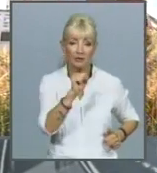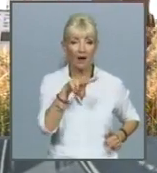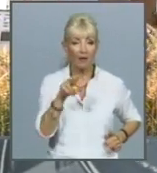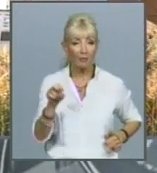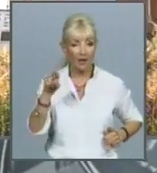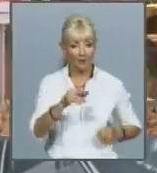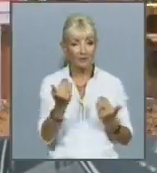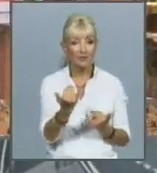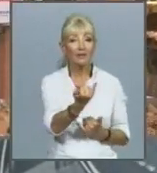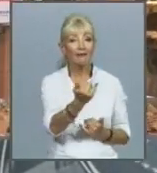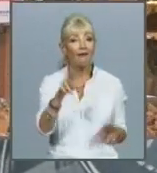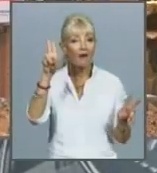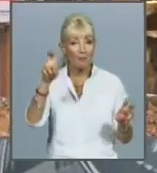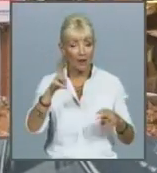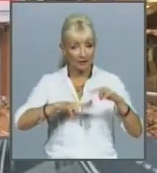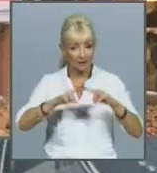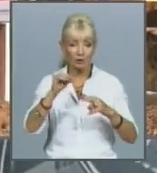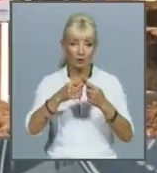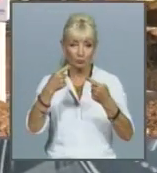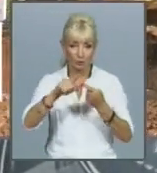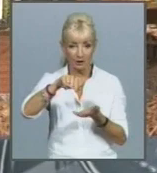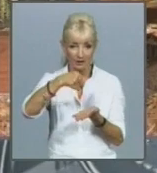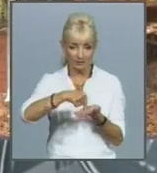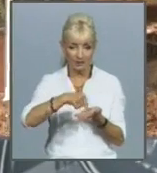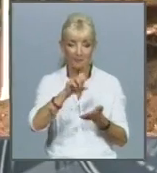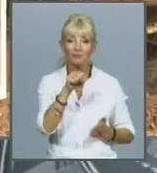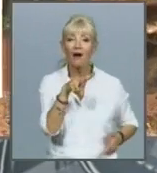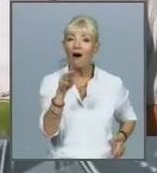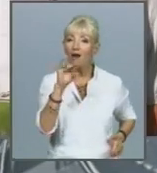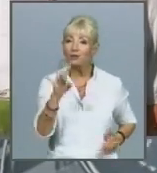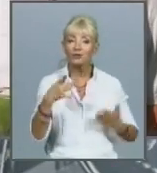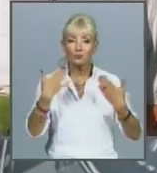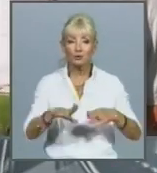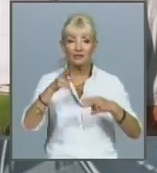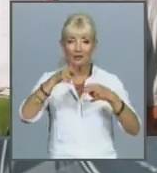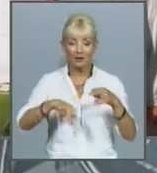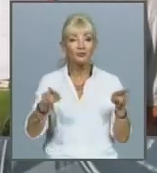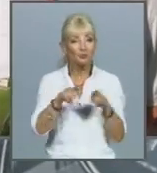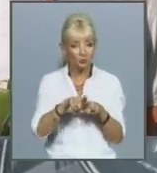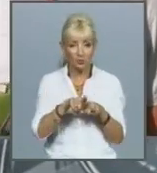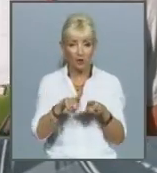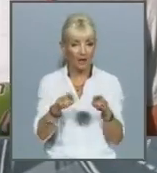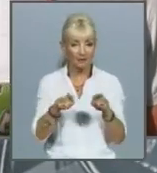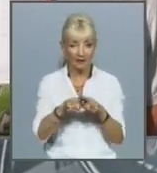їхня компанія веде проекти і в інших містах. Алжир вже десь закінчує також